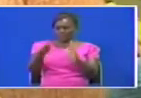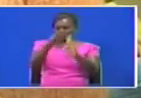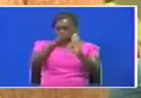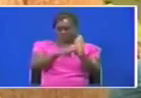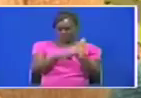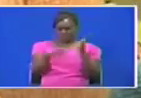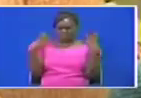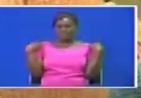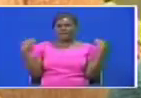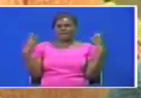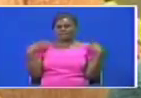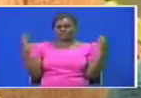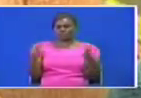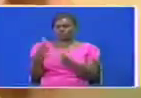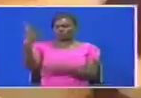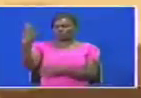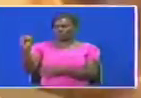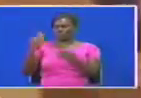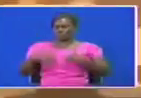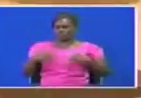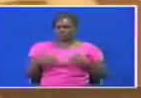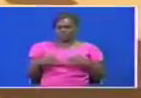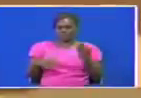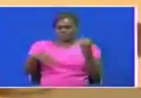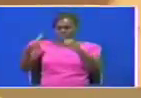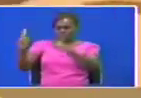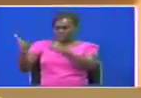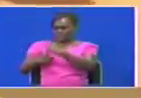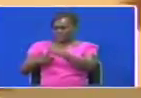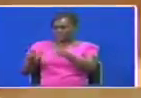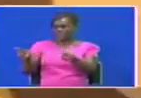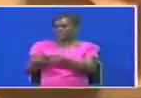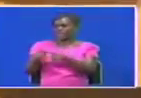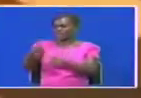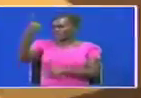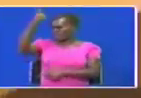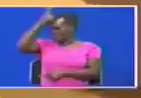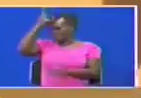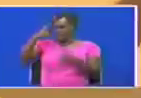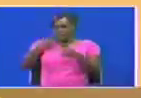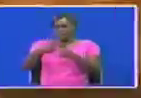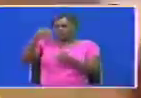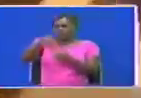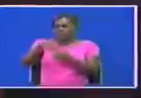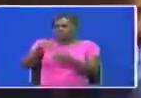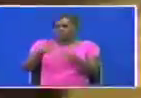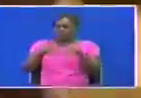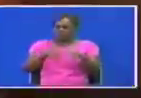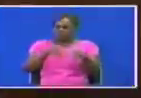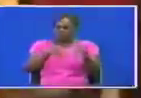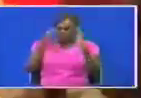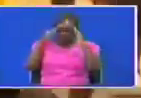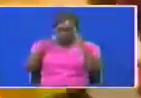tukiwa a group of 40 people. Ni vigogo 6 kutoka kijiji kimoja, lakini kati yao wengi watafuatilia kwa kina